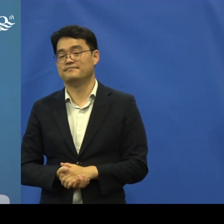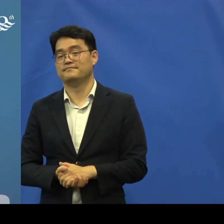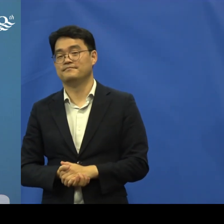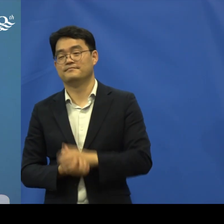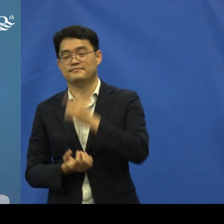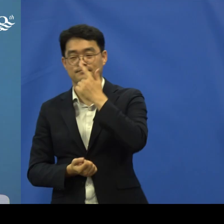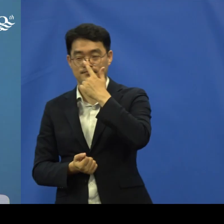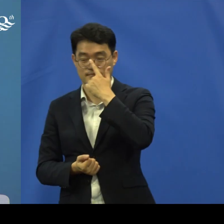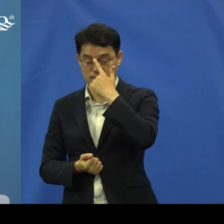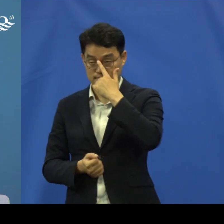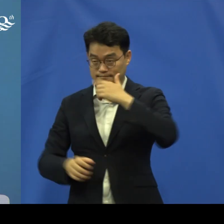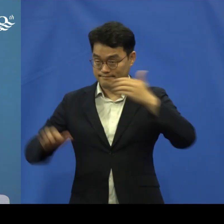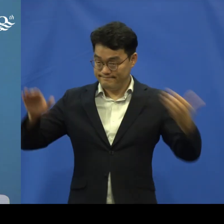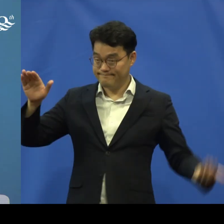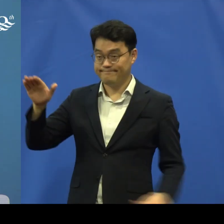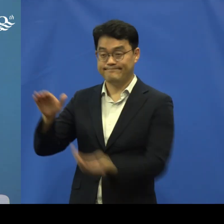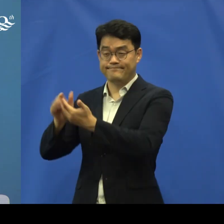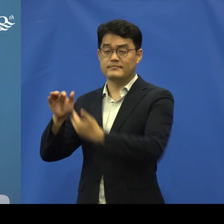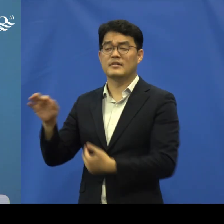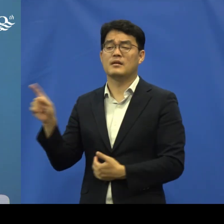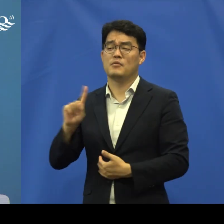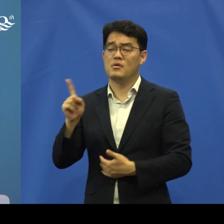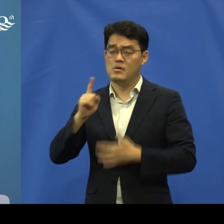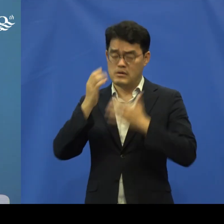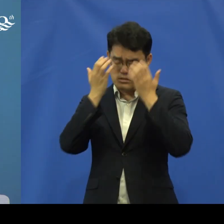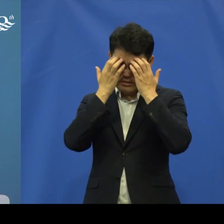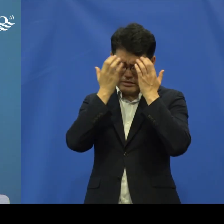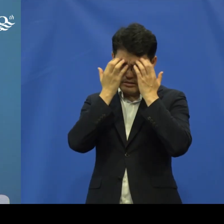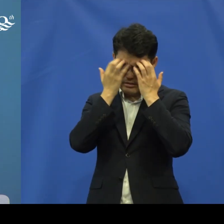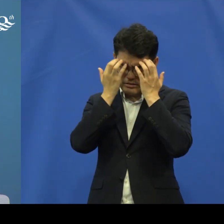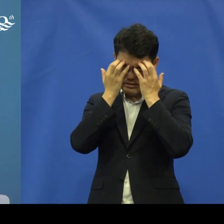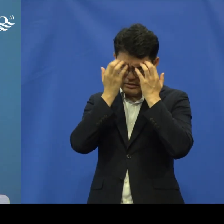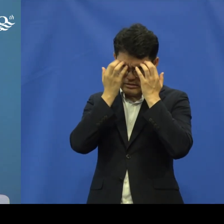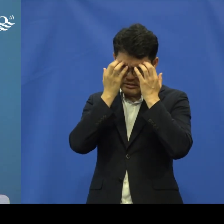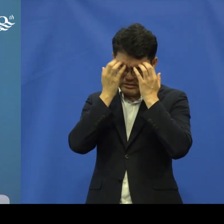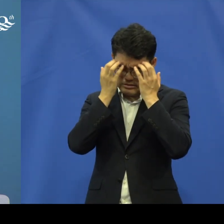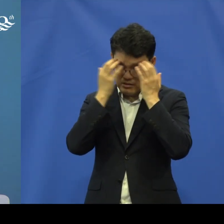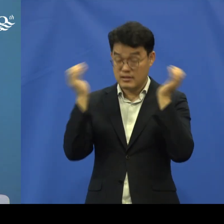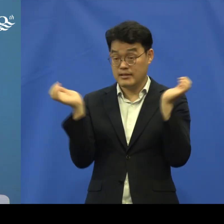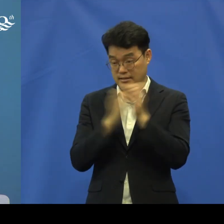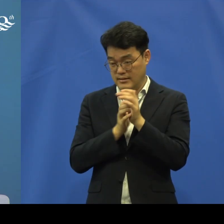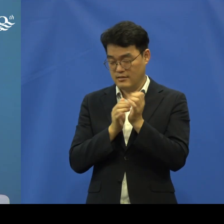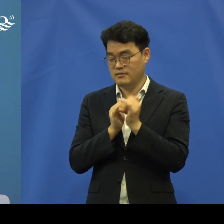이 끝은 고통의 과정을 거친 사람에게는 보상의 시간이 되는 거죠.